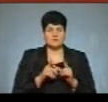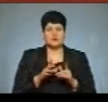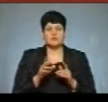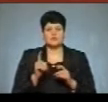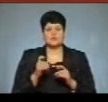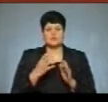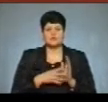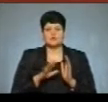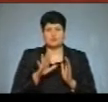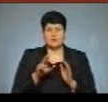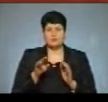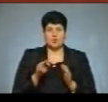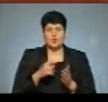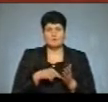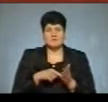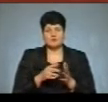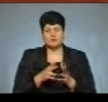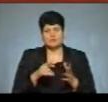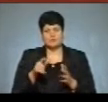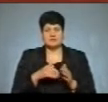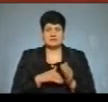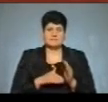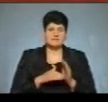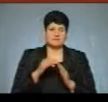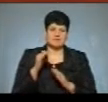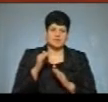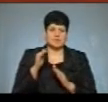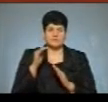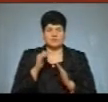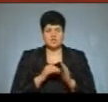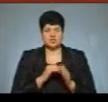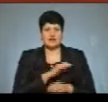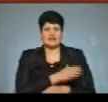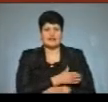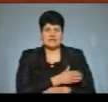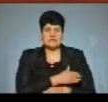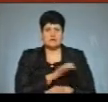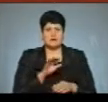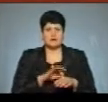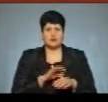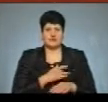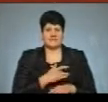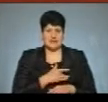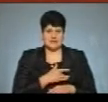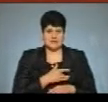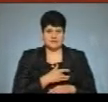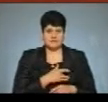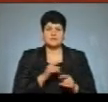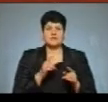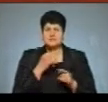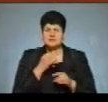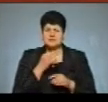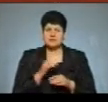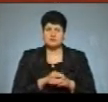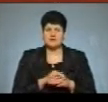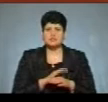В основному люди зверталися до лікарів через підвищення або зниження артеріального тиску та болі в серці. Скажіть, будь ласка, чи